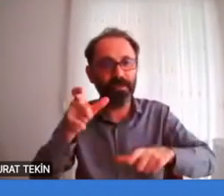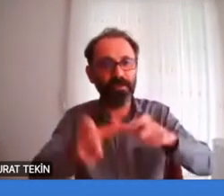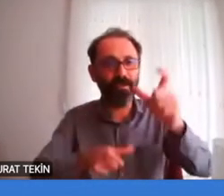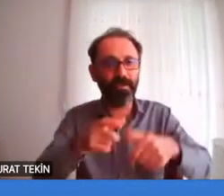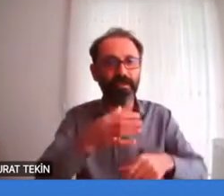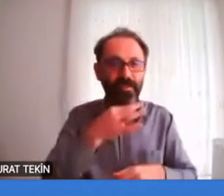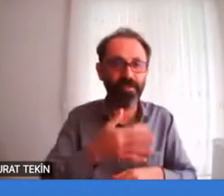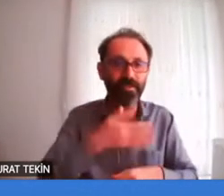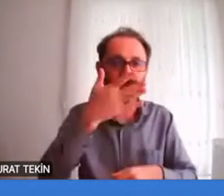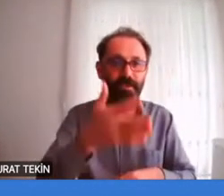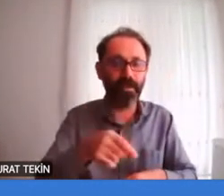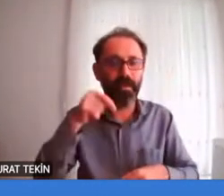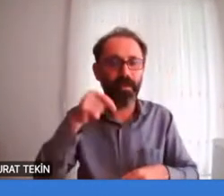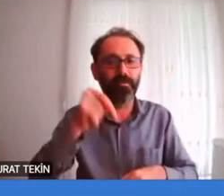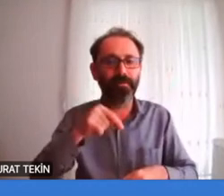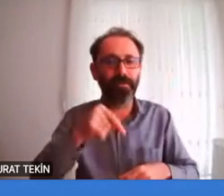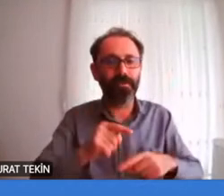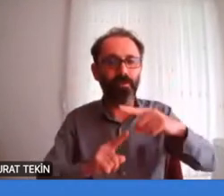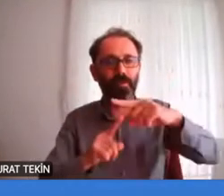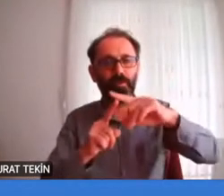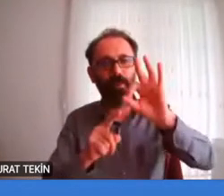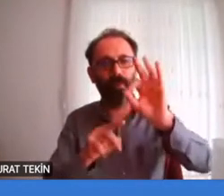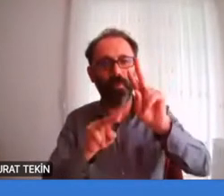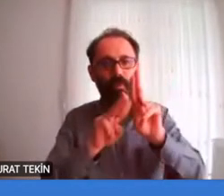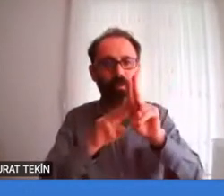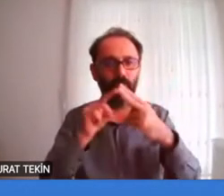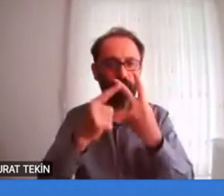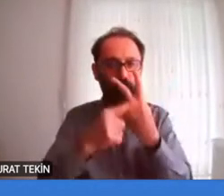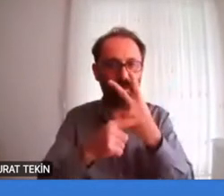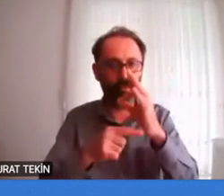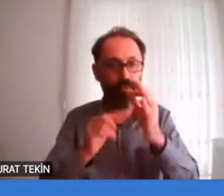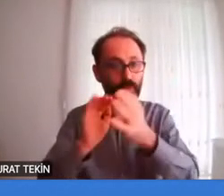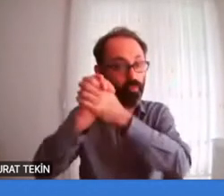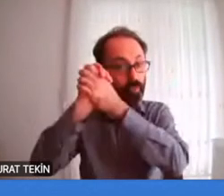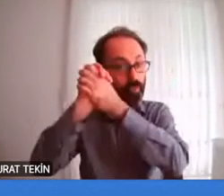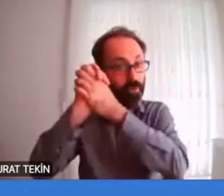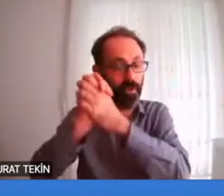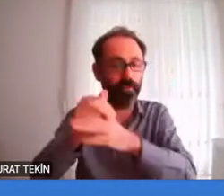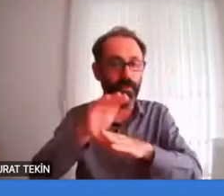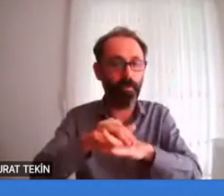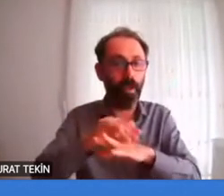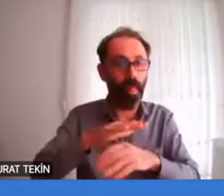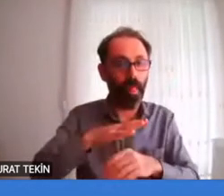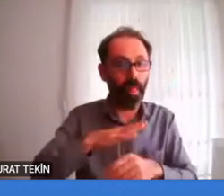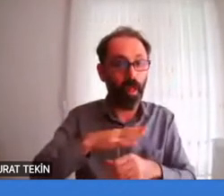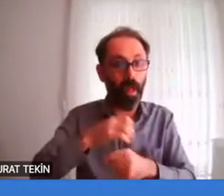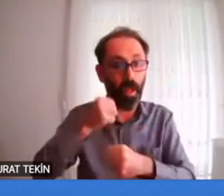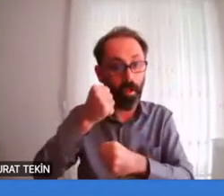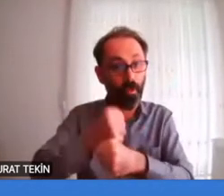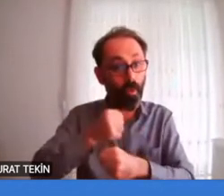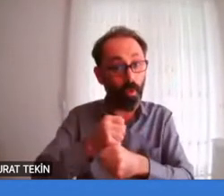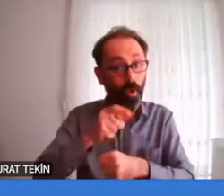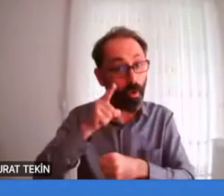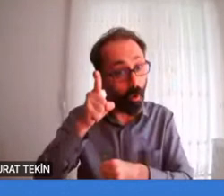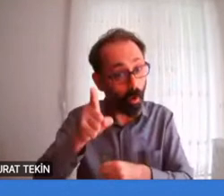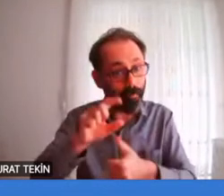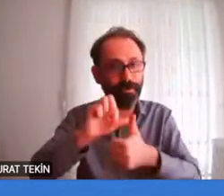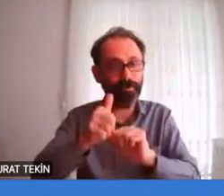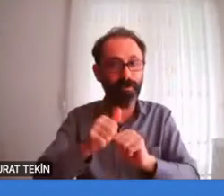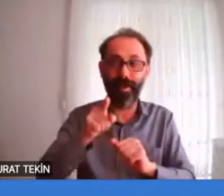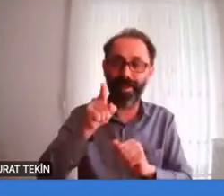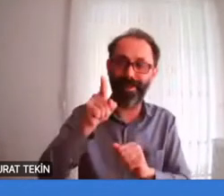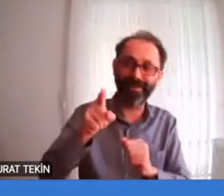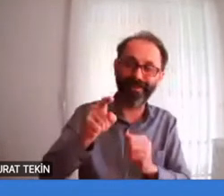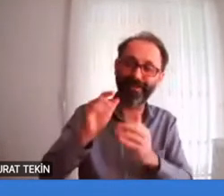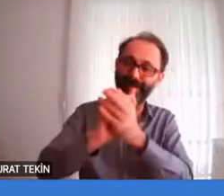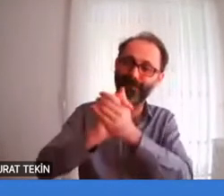tepkiler. Sporcusun galiba, evet. Ne yapıyorsun, branşın ne, gol gol. Aa, ben ama izledim, siz şampiyon oldunuz değil mi? Çok tebrik ederim